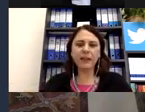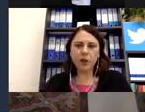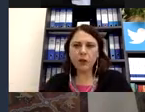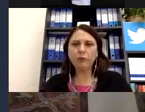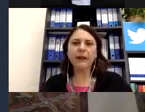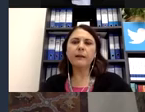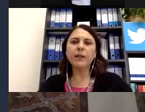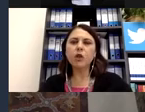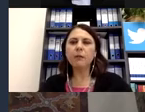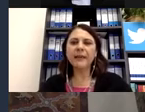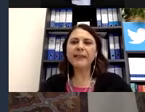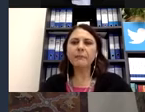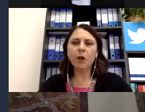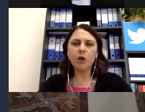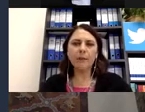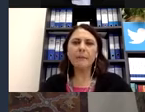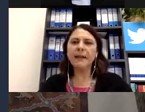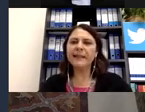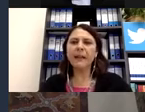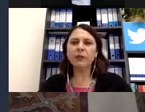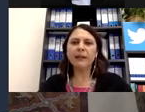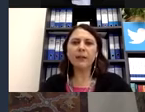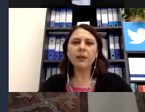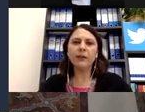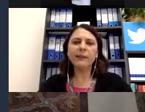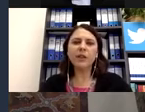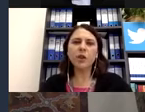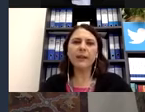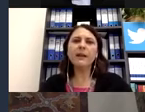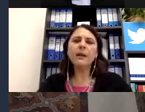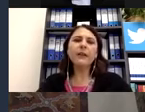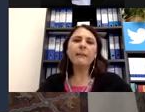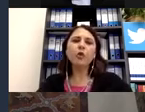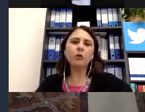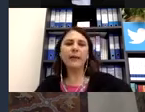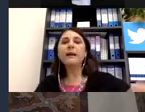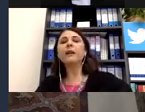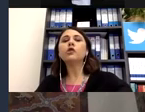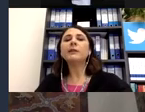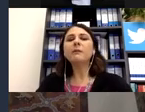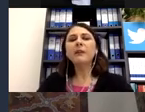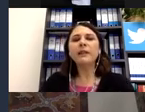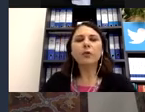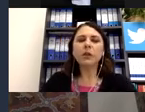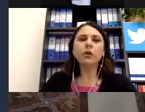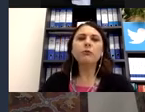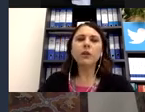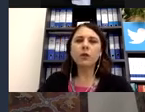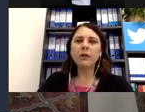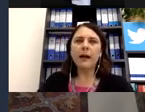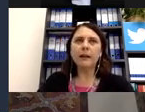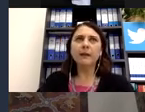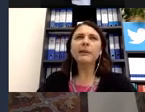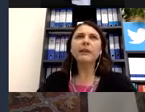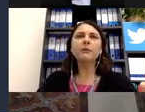'interno delle cinque dei cinque momenti simbolici che abbiamo analizzato all'interno della nostra ricerca vediamo come a ci possiamo vedere come a ciascuna